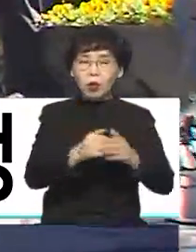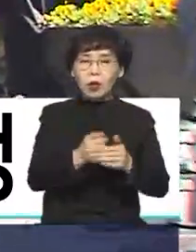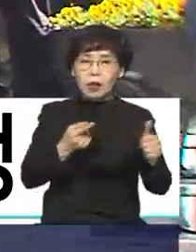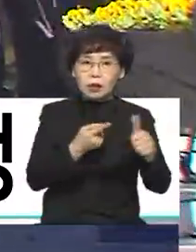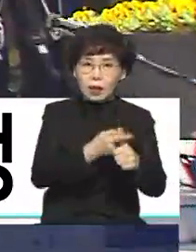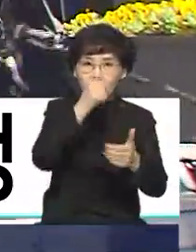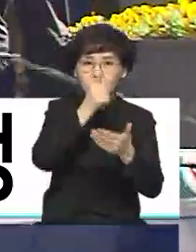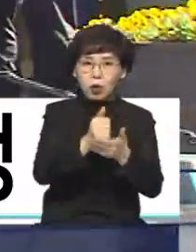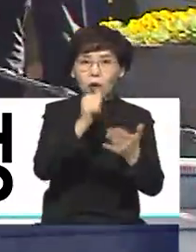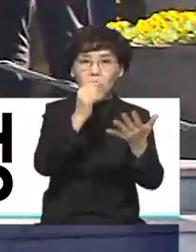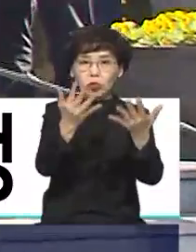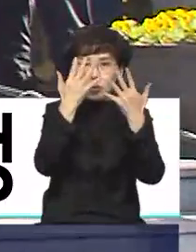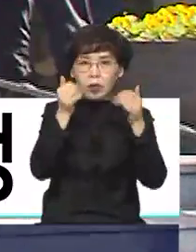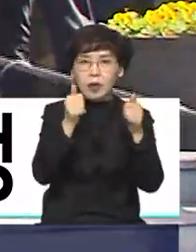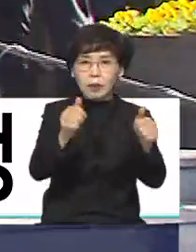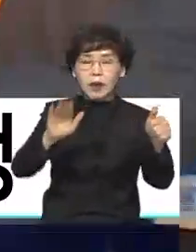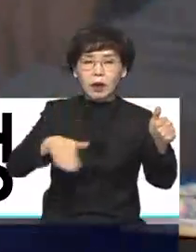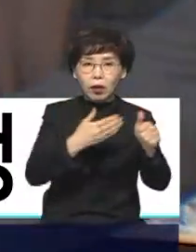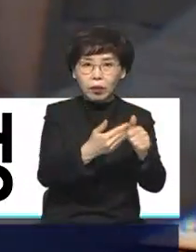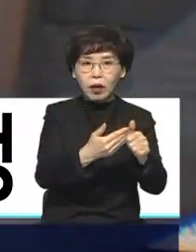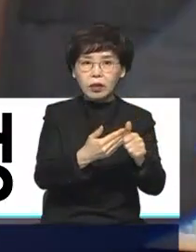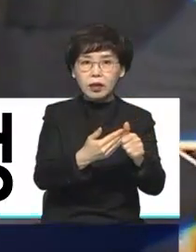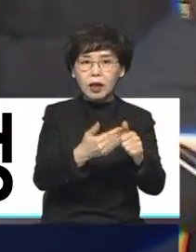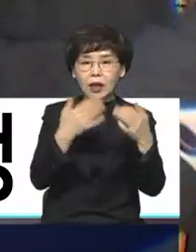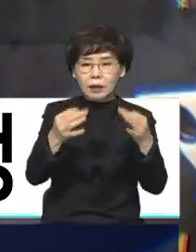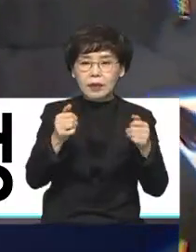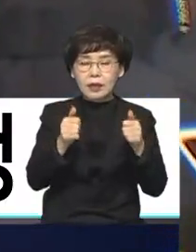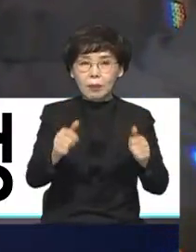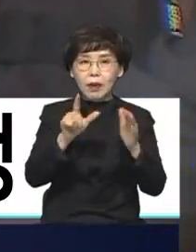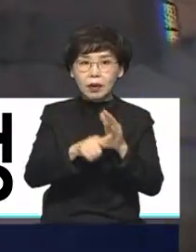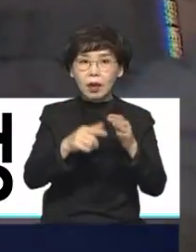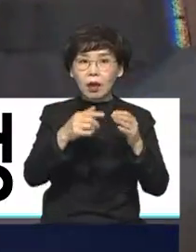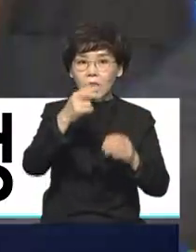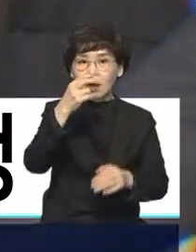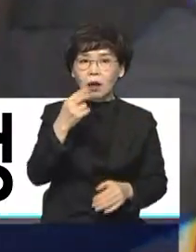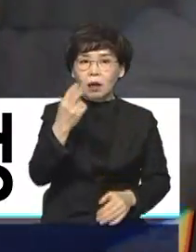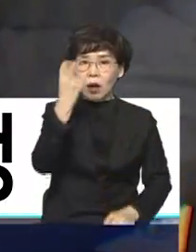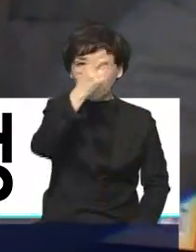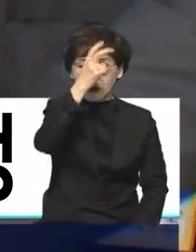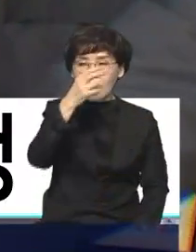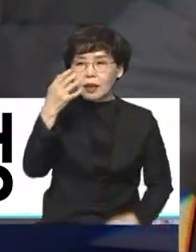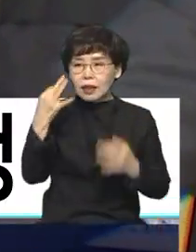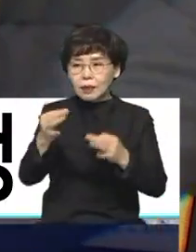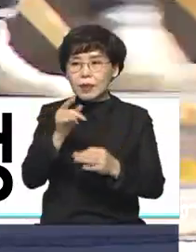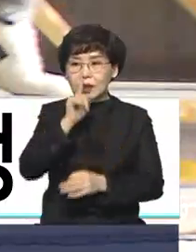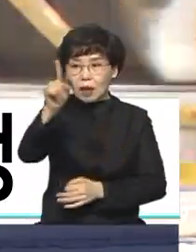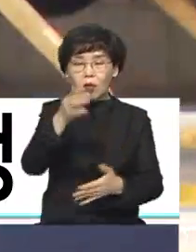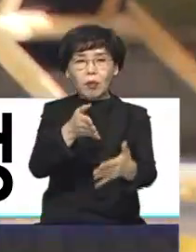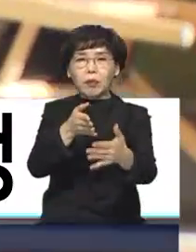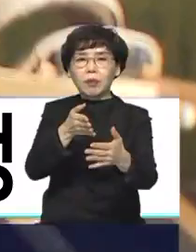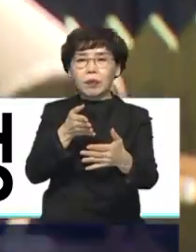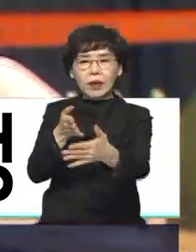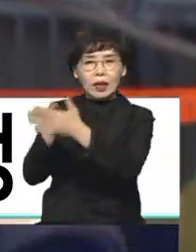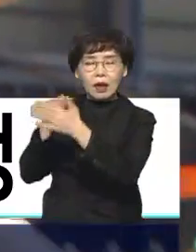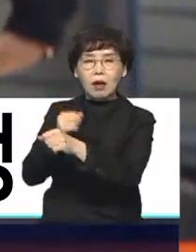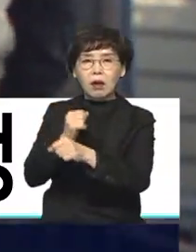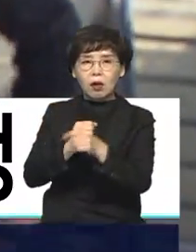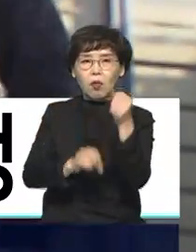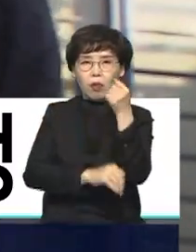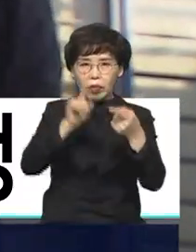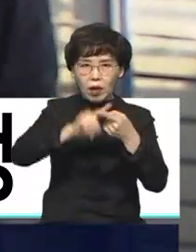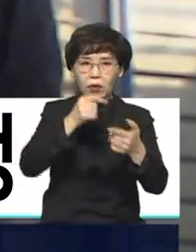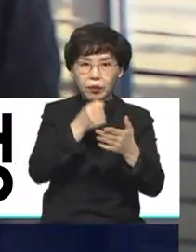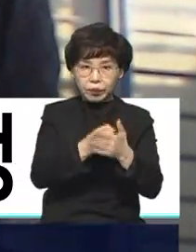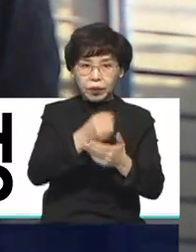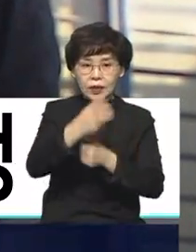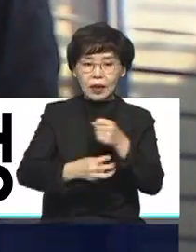살인 등의 혐의로 구속기소된 김 씨의 상고심에서 검찰과 김 씨의 상고를 모두 기각하고 원심을 확정했습니다. 또